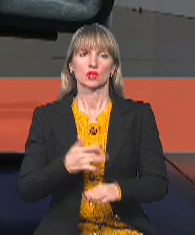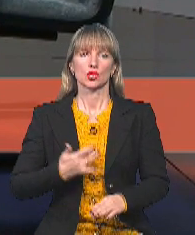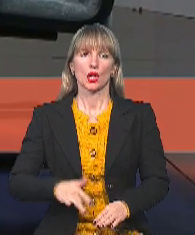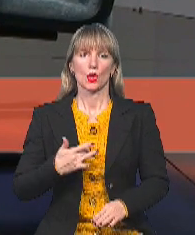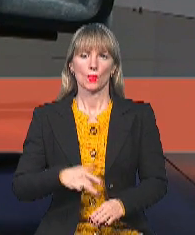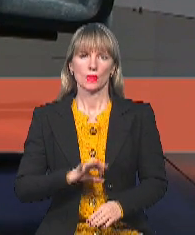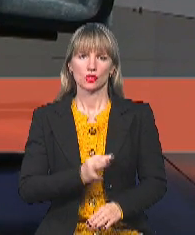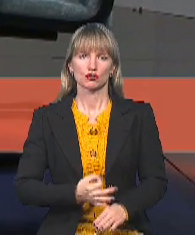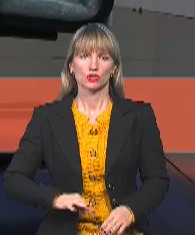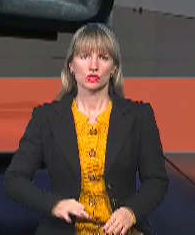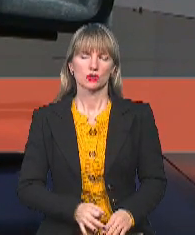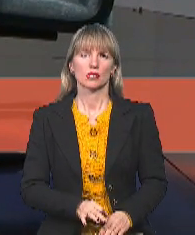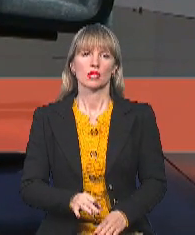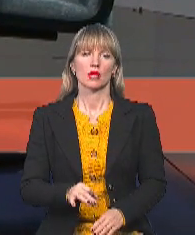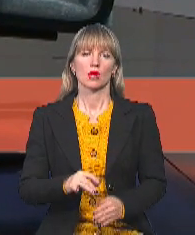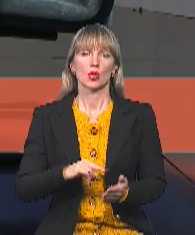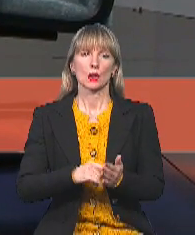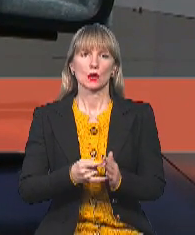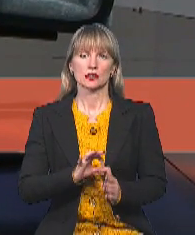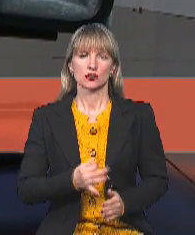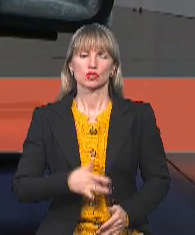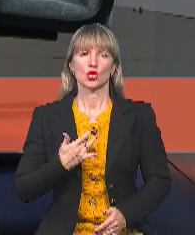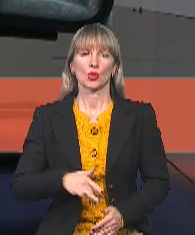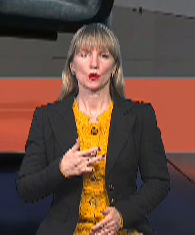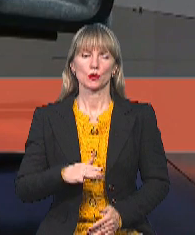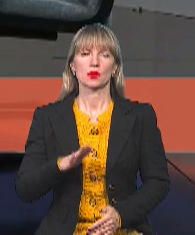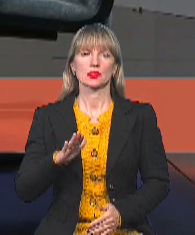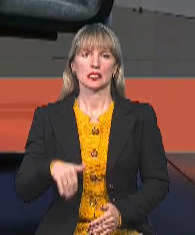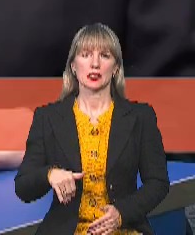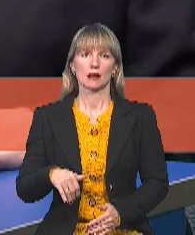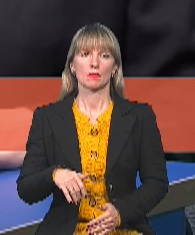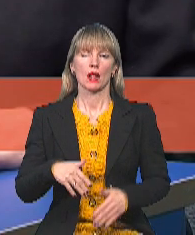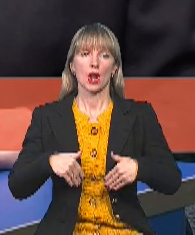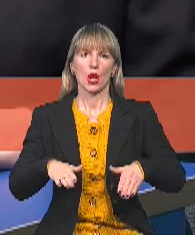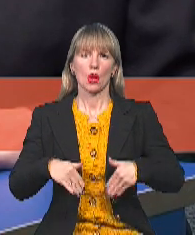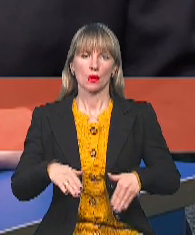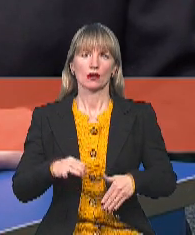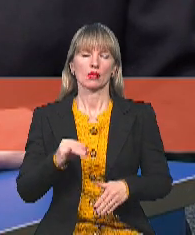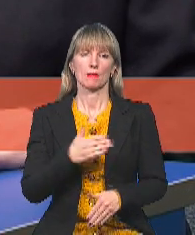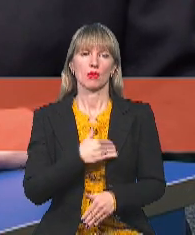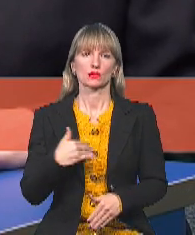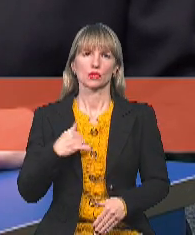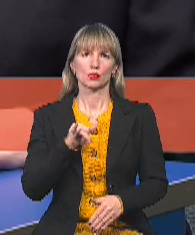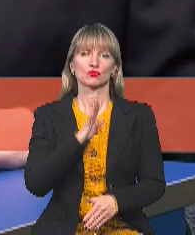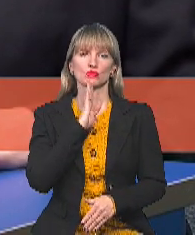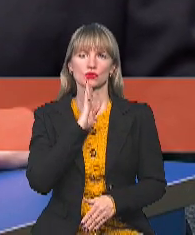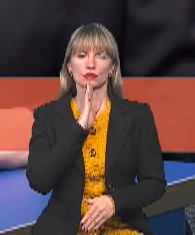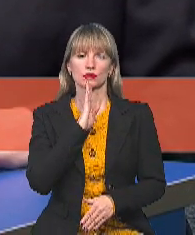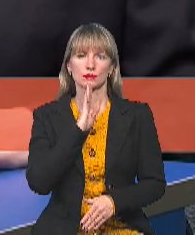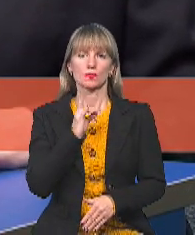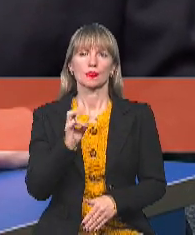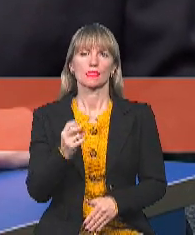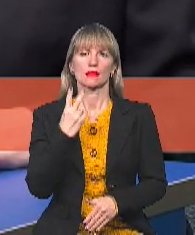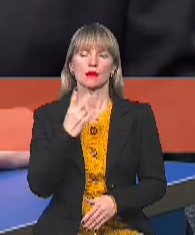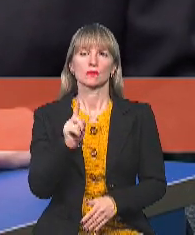желудочно-кишечного тракту, толста кишка, желудок, затем легкі і молочна железа у жінки. На ваш